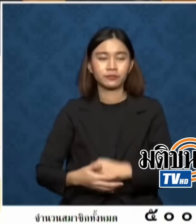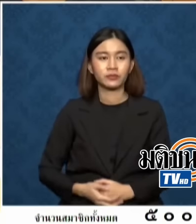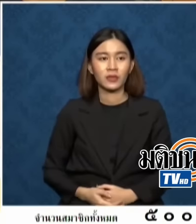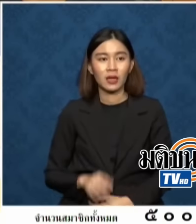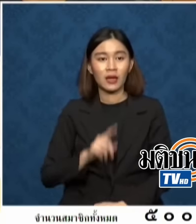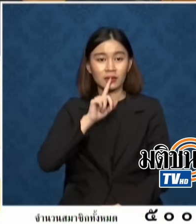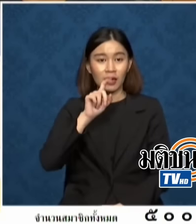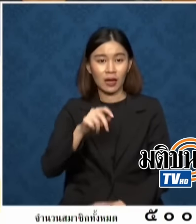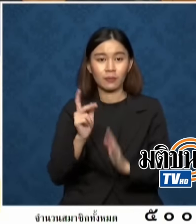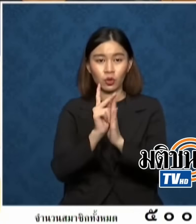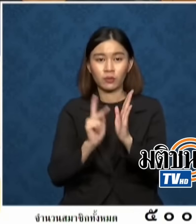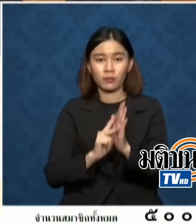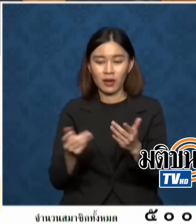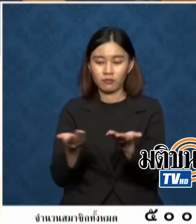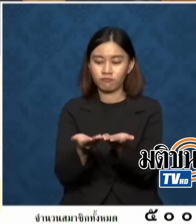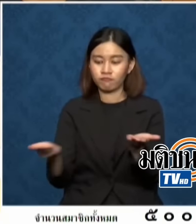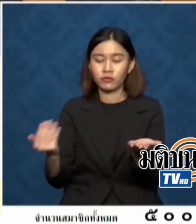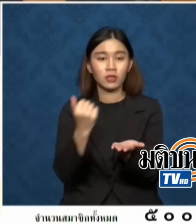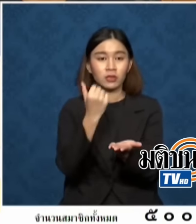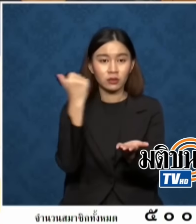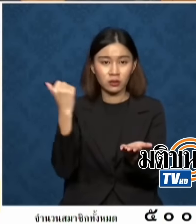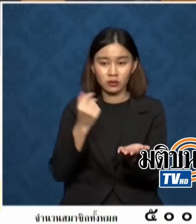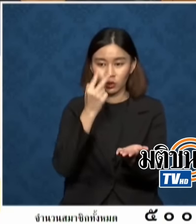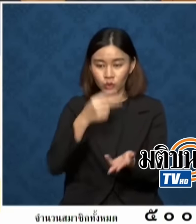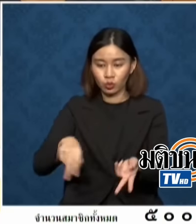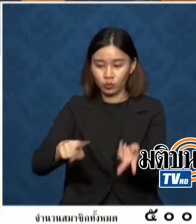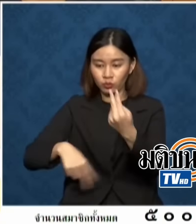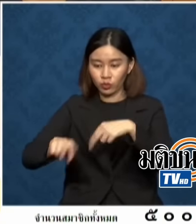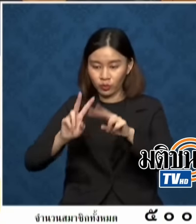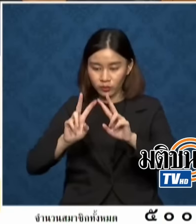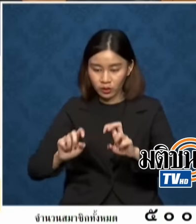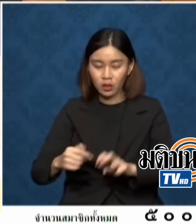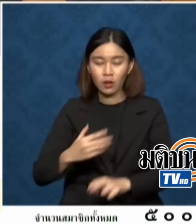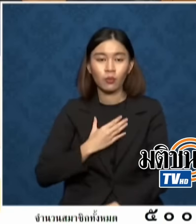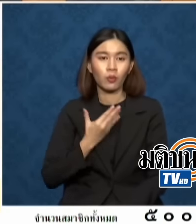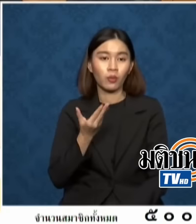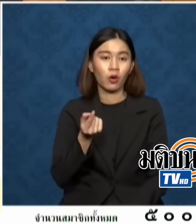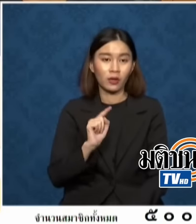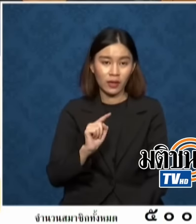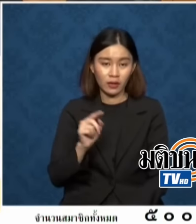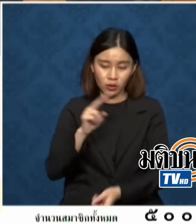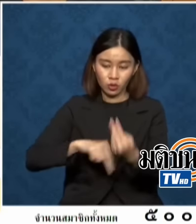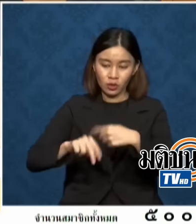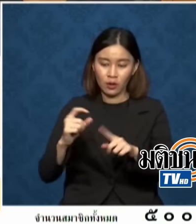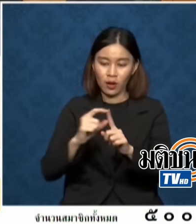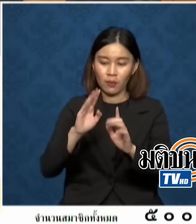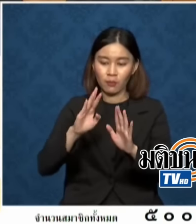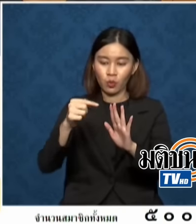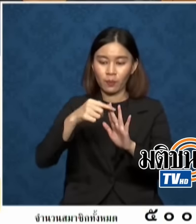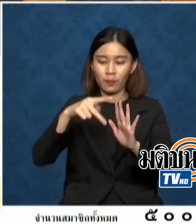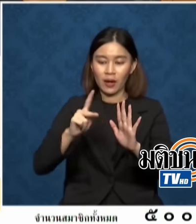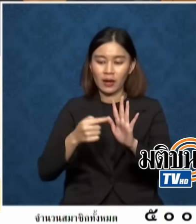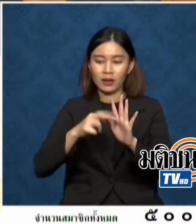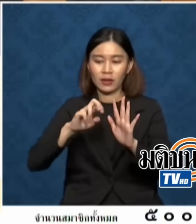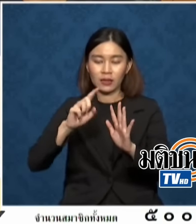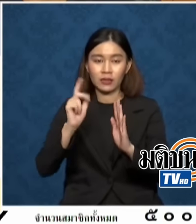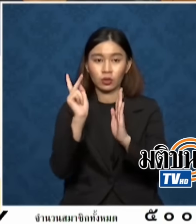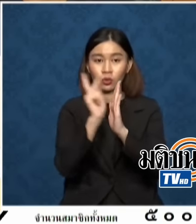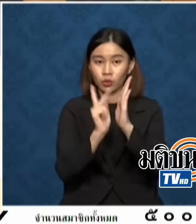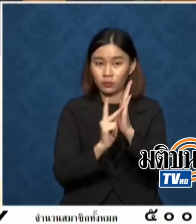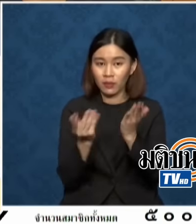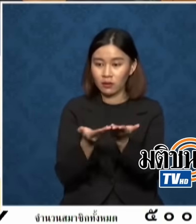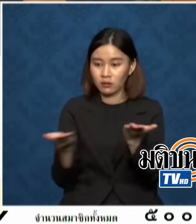ามว่าในกฎหมายฉบับอื่นเท่าที่ตรวจสอบผมขออนุญาตว่าจริงๆแล้วได้ตรวจสอบคำว่าบุพการีมีปรากฏในกฎหมายฉ